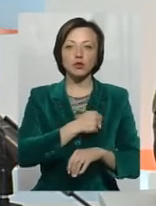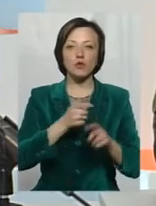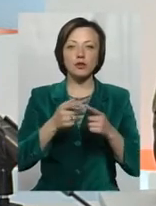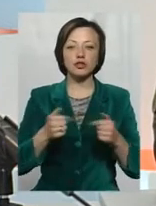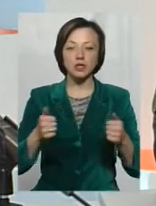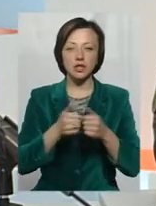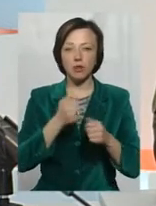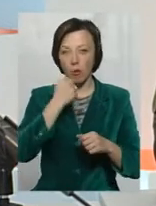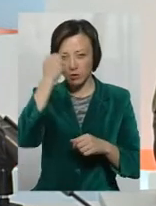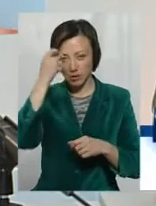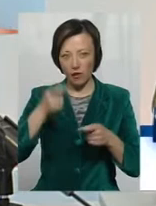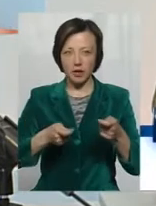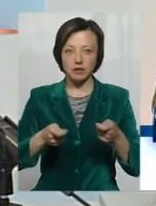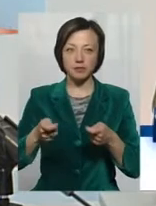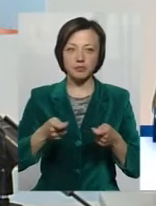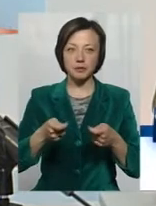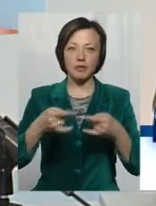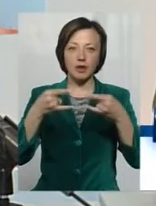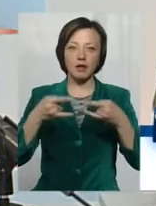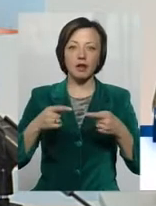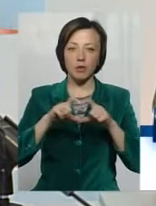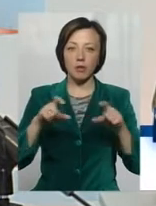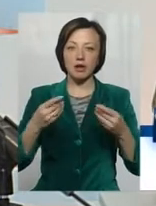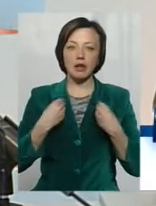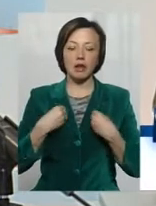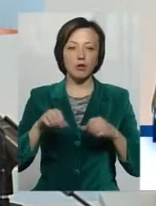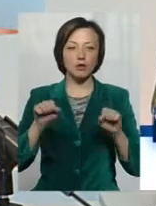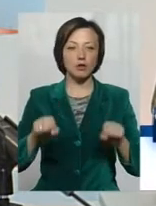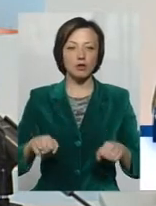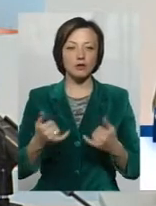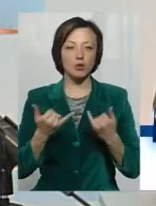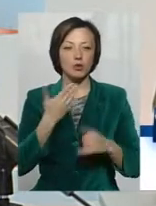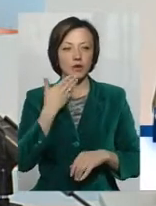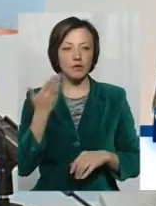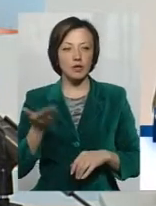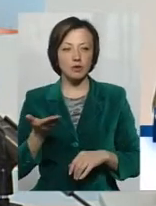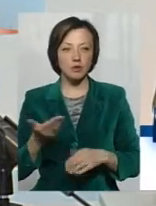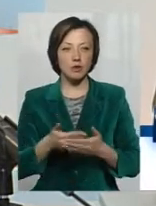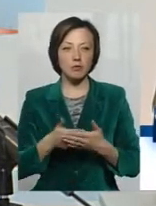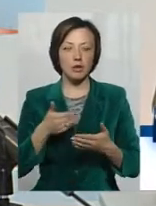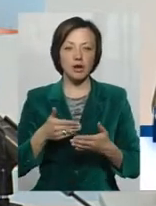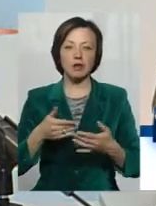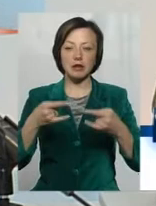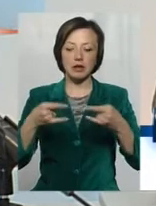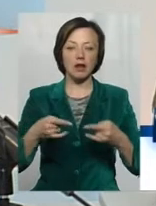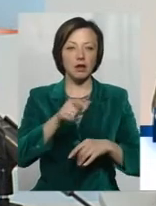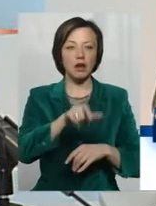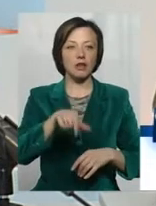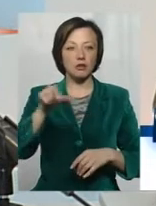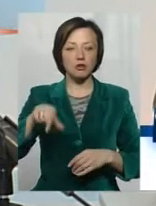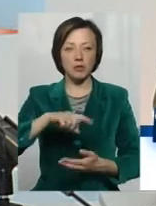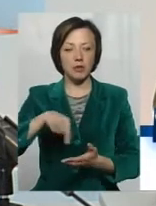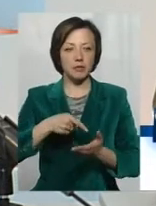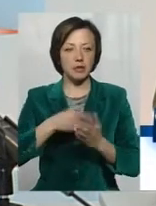подякувати керівництву телекомпанії за те, що надали нам можливість сьогодні виступити перед телеглядачами міста